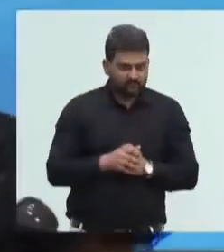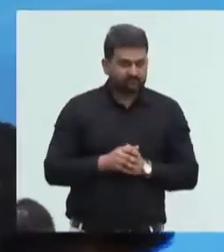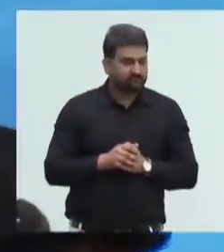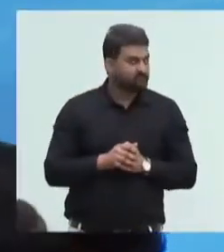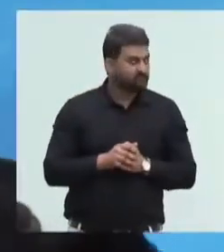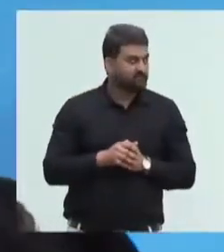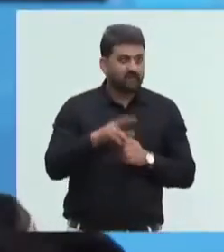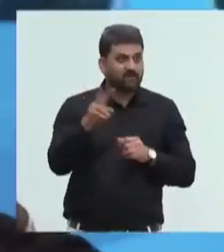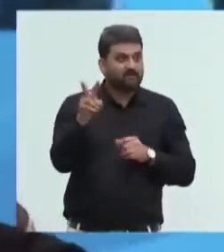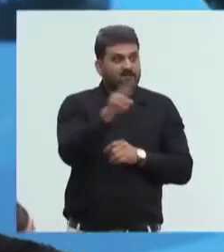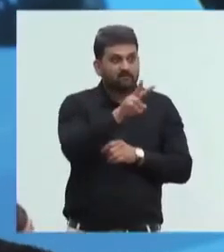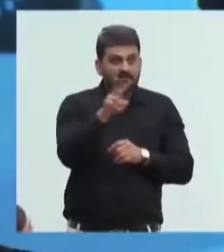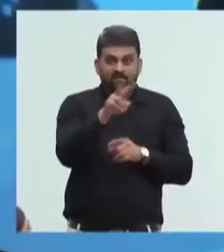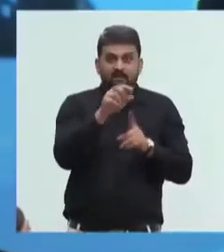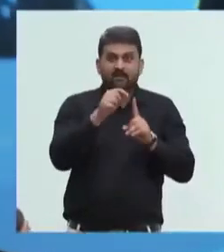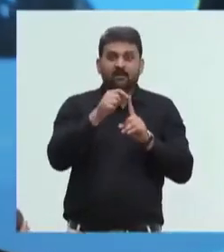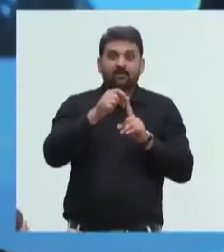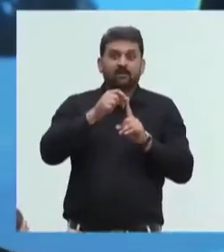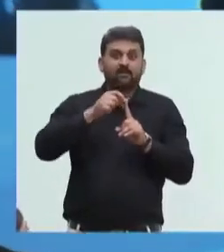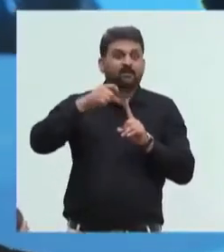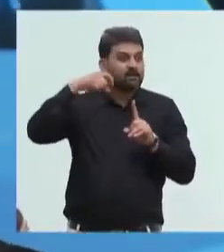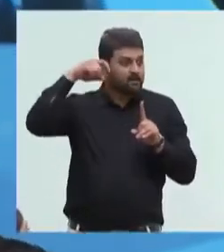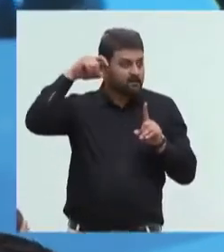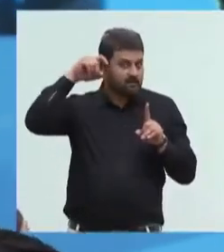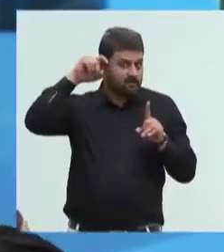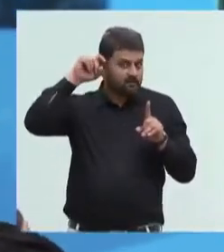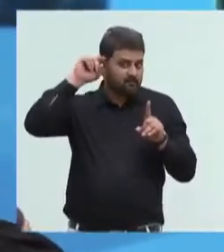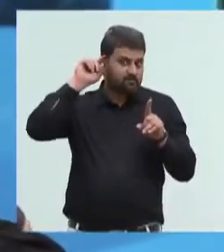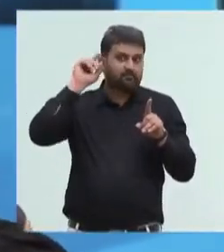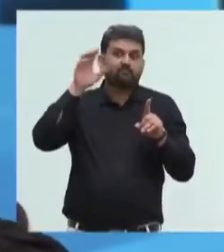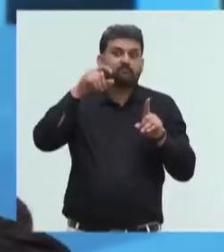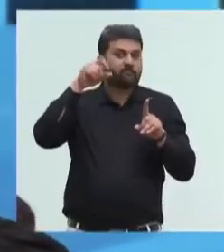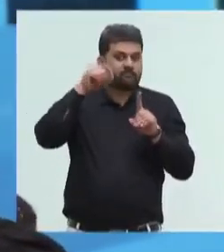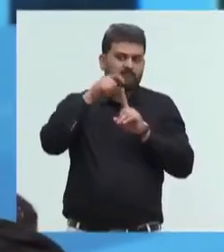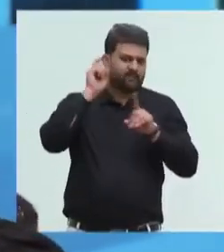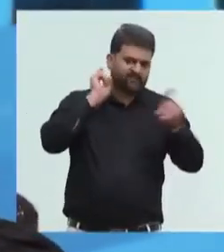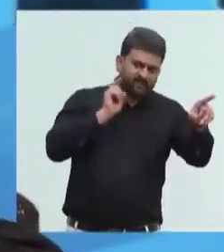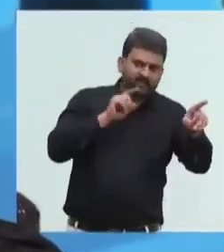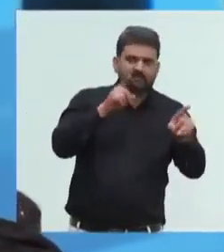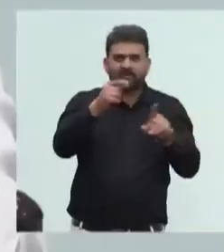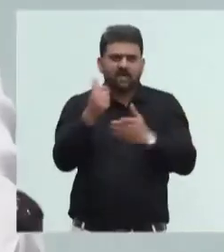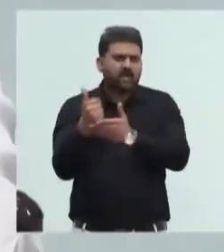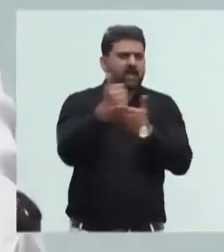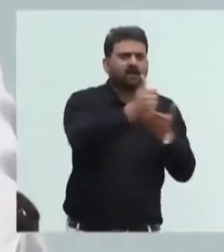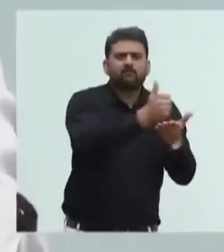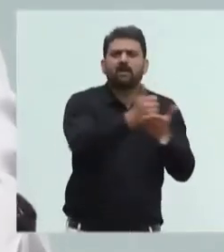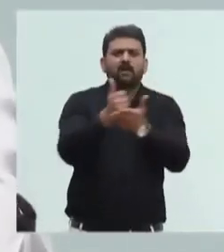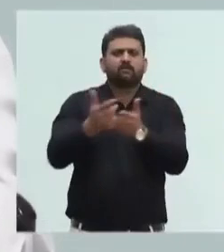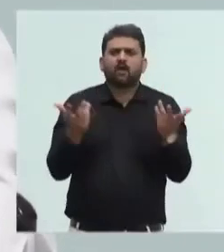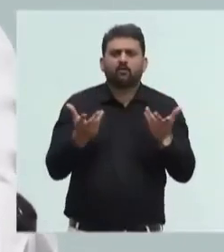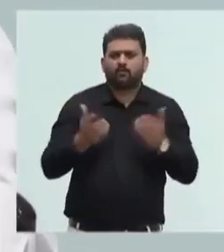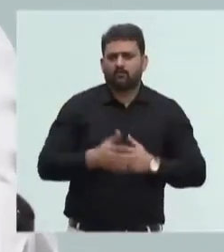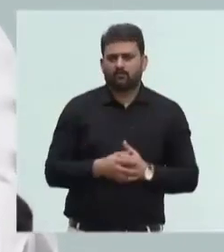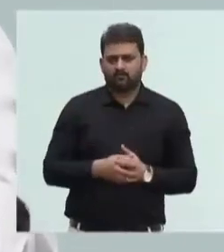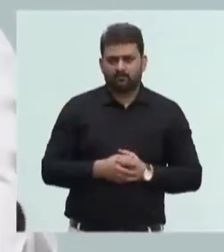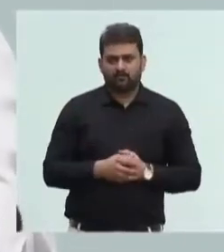आप दोनों एक दूसरे को कोर्ट में मदद कैसे करते हैं एक दूसरे की मदद कैसे करते हैं